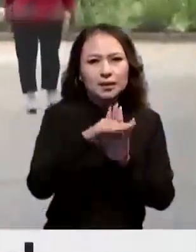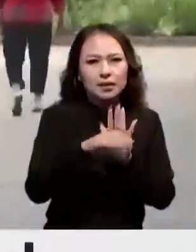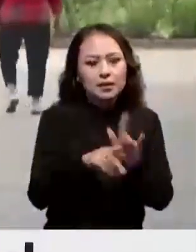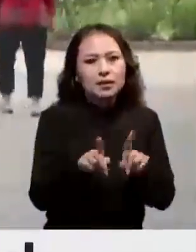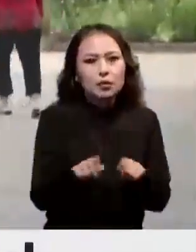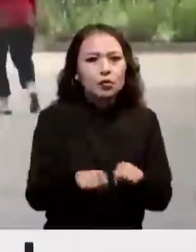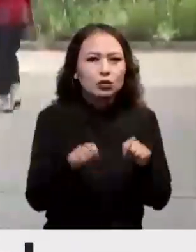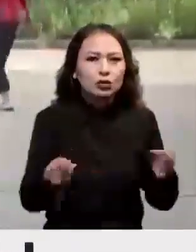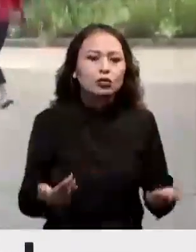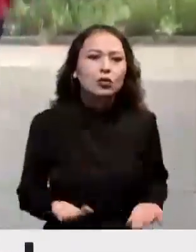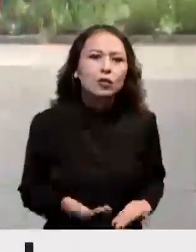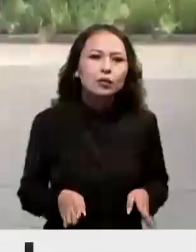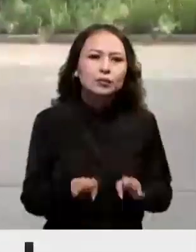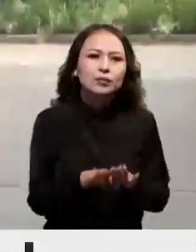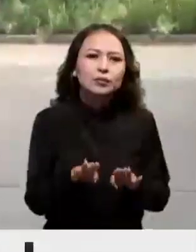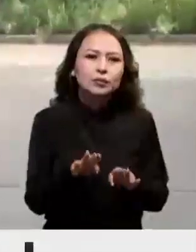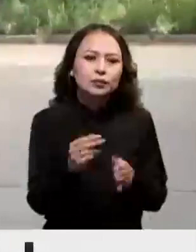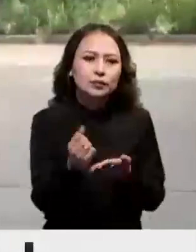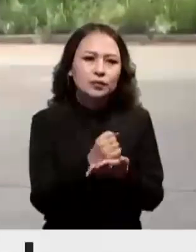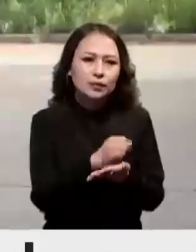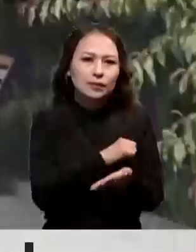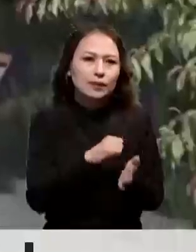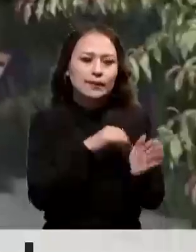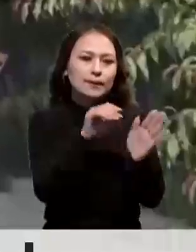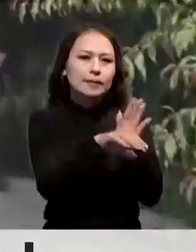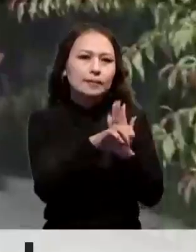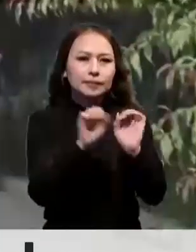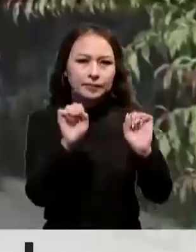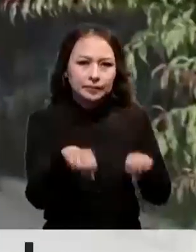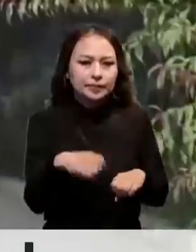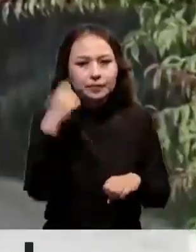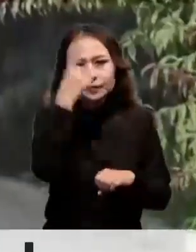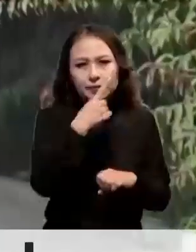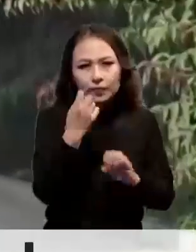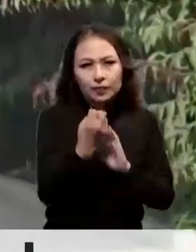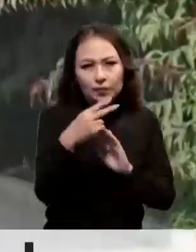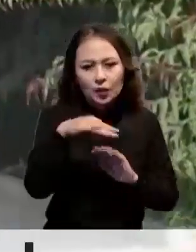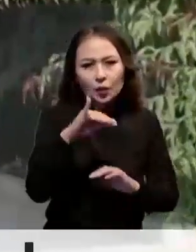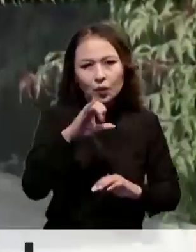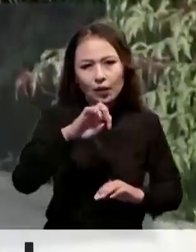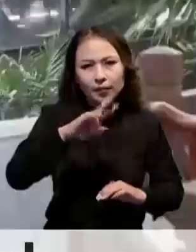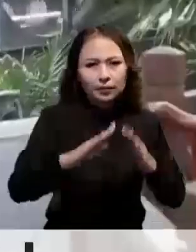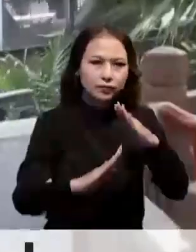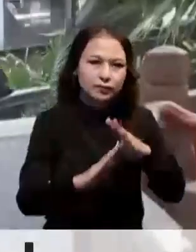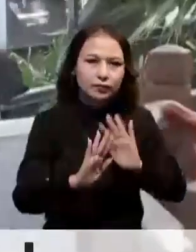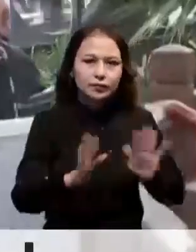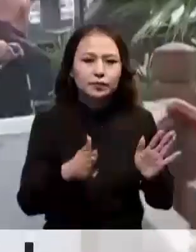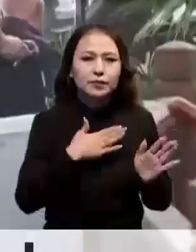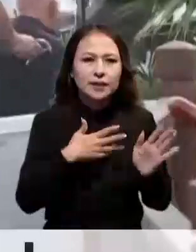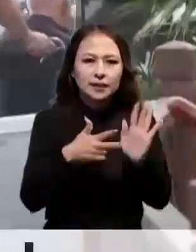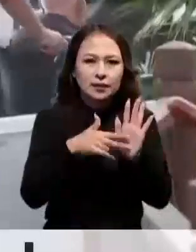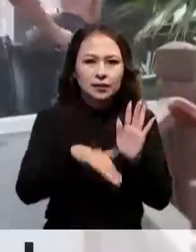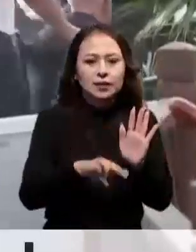бағдарламасы да іске қосылды. Тұрғындар қорға өздер ақша салады. Ол жылына 12 мың юаннан аспау керек. Бұл біздің